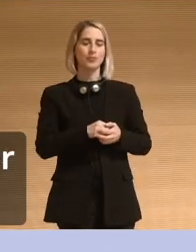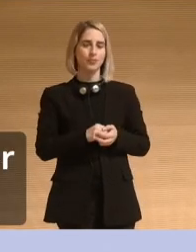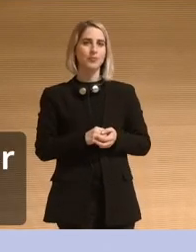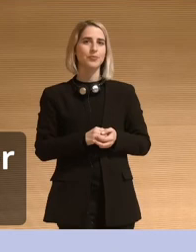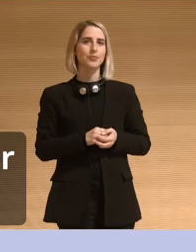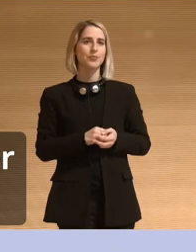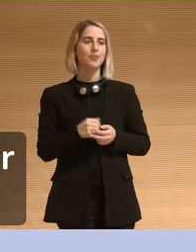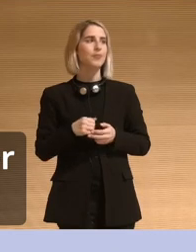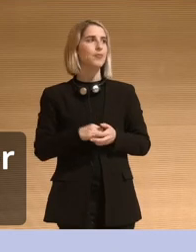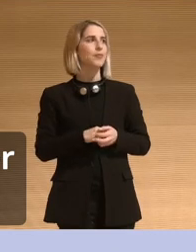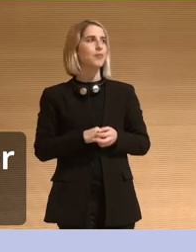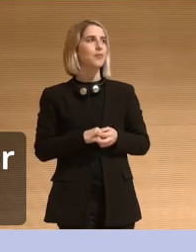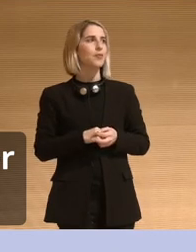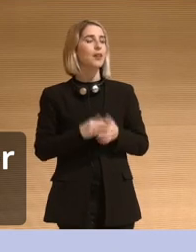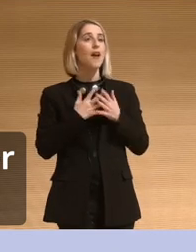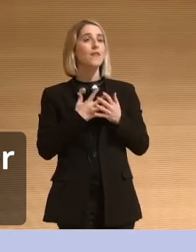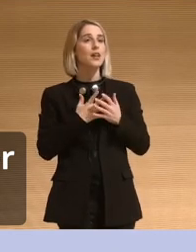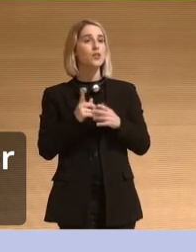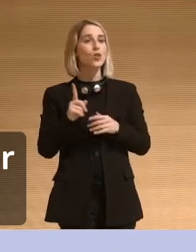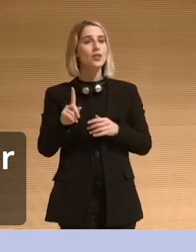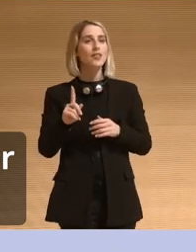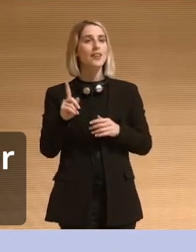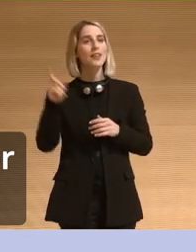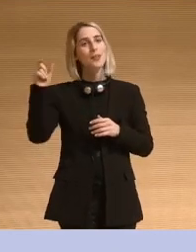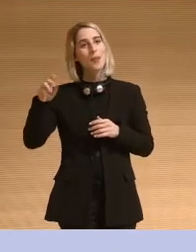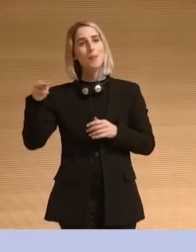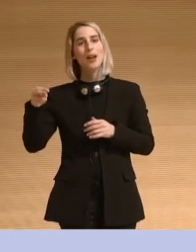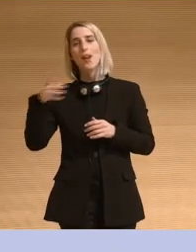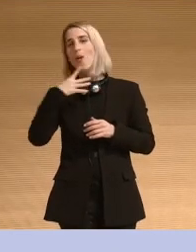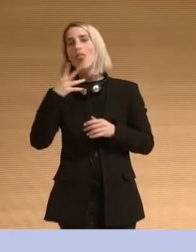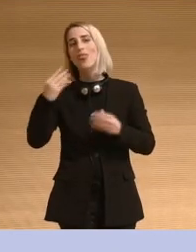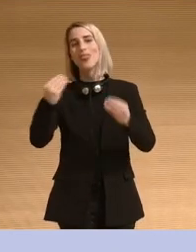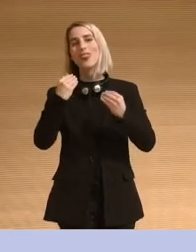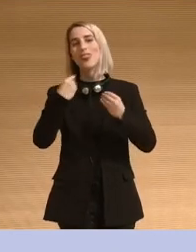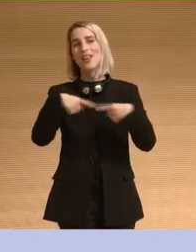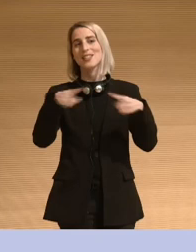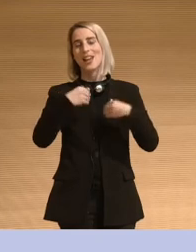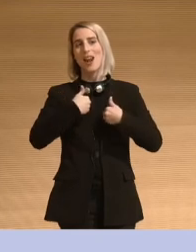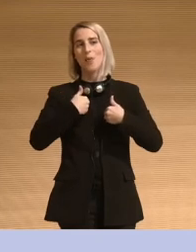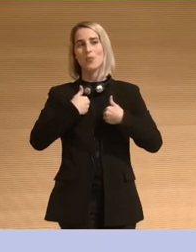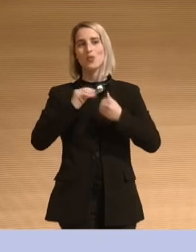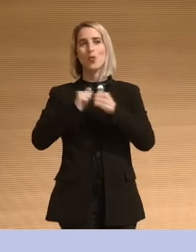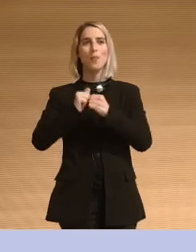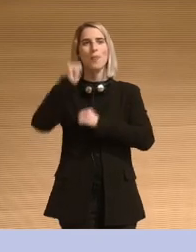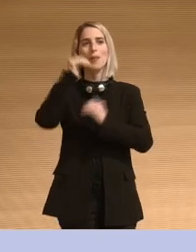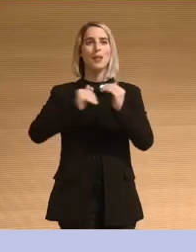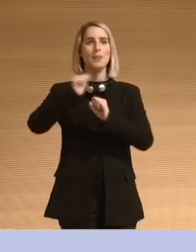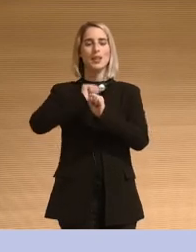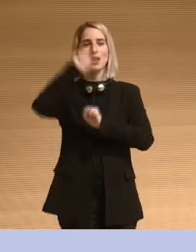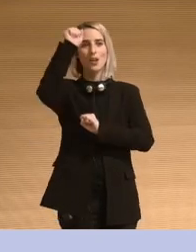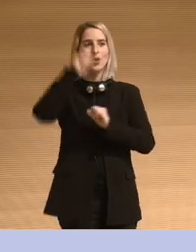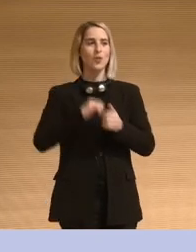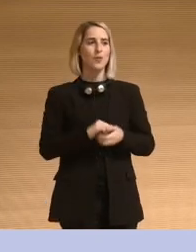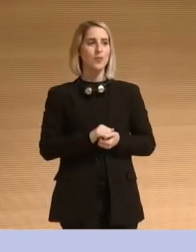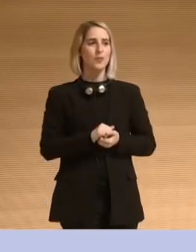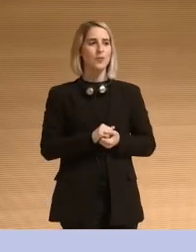και τη Μάρλεν Μούλιου, γιατί ήταν δασκάλα μου στο μεταπτυχιακό της μουσιολογίας. Χαίρομαι πολύ, λοιπόν, που τη διαδέχομαι στο πάνελ και στο μικρόφωνο